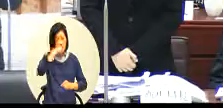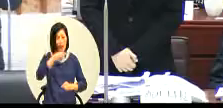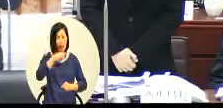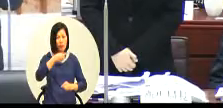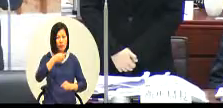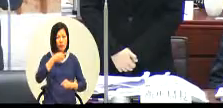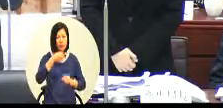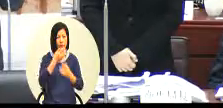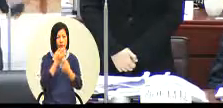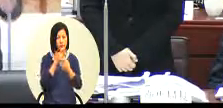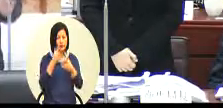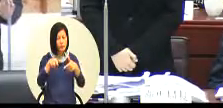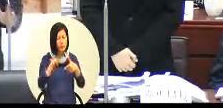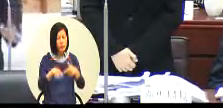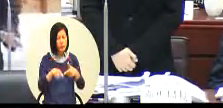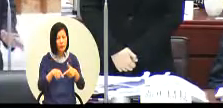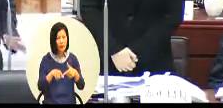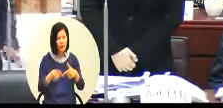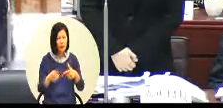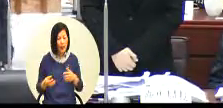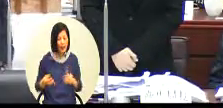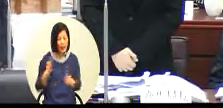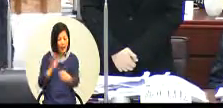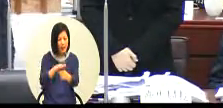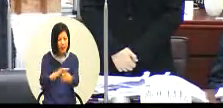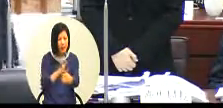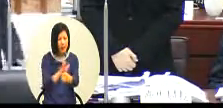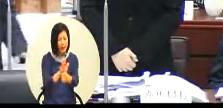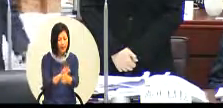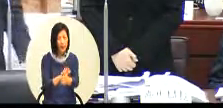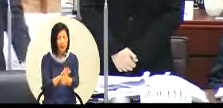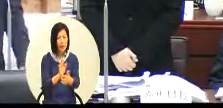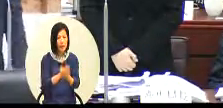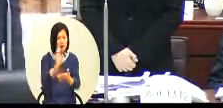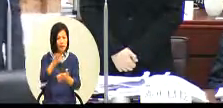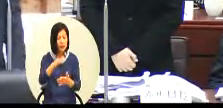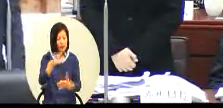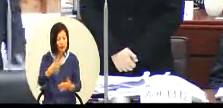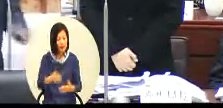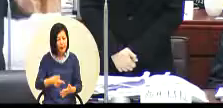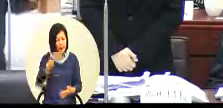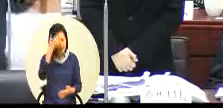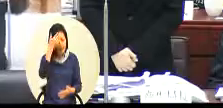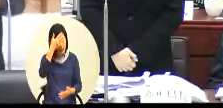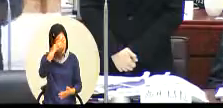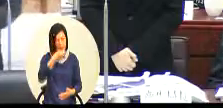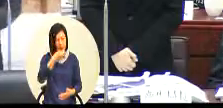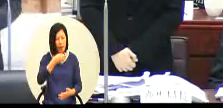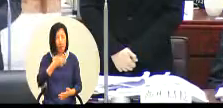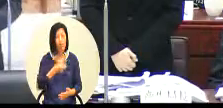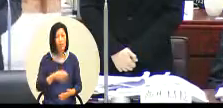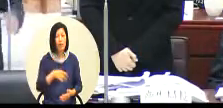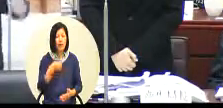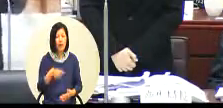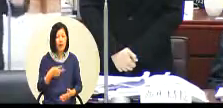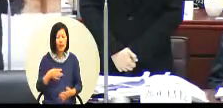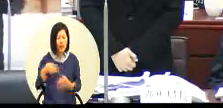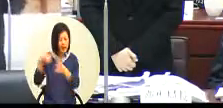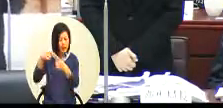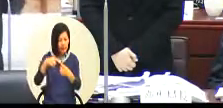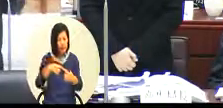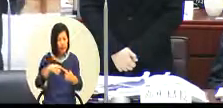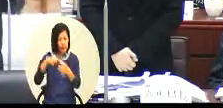在这个挹注之后，希望它能够缓慢的老化，在这上面来讲来衔接不